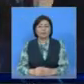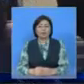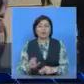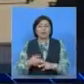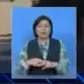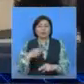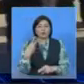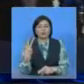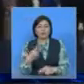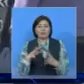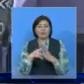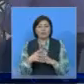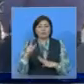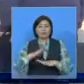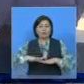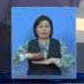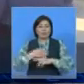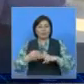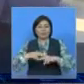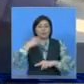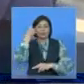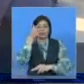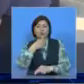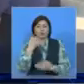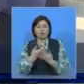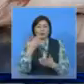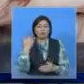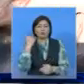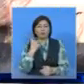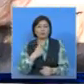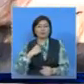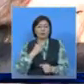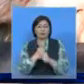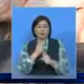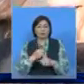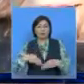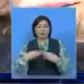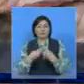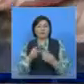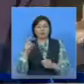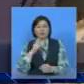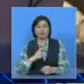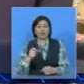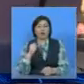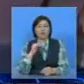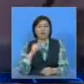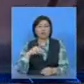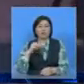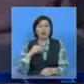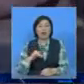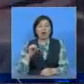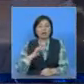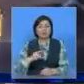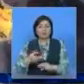Это уже вторая сельхозярмарка за текущий год. Если на прошлой неделе свою продукцию представили аграрии Айтекибийского и Алгинского районов,